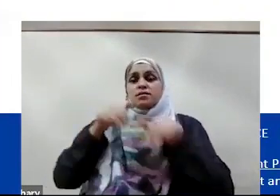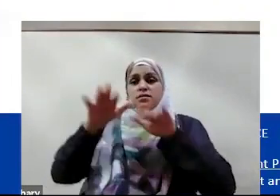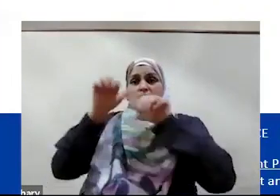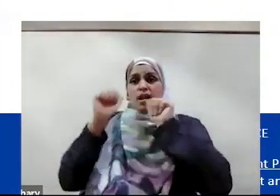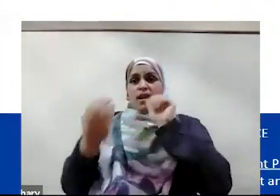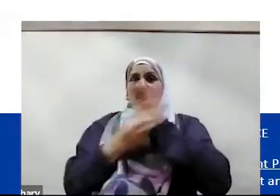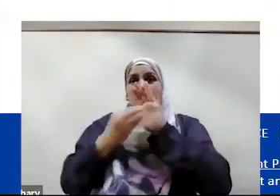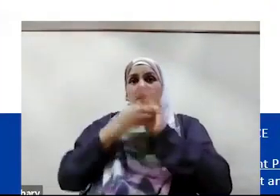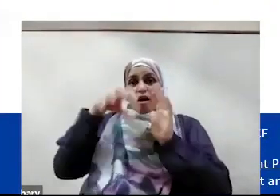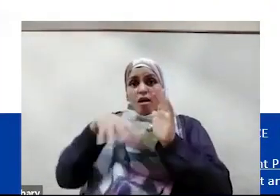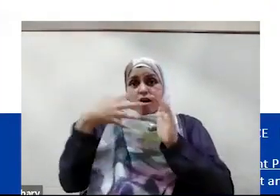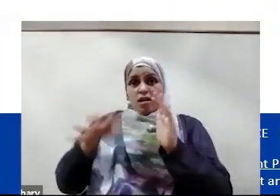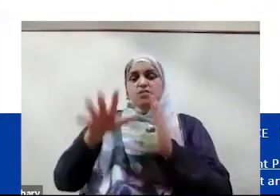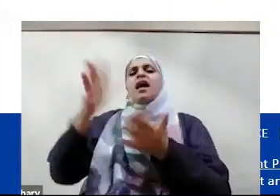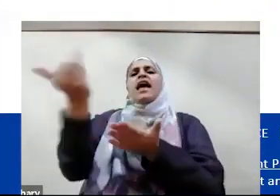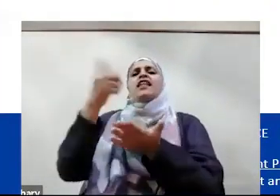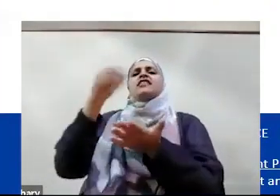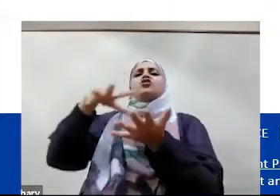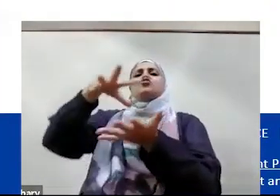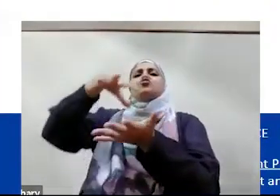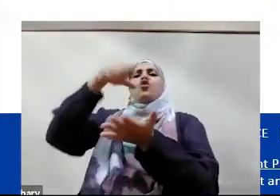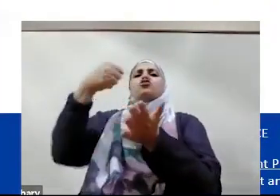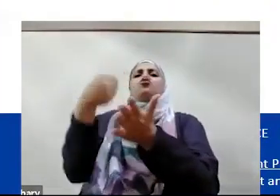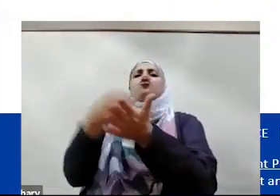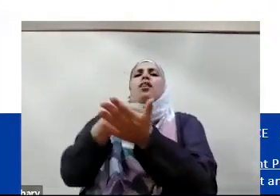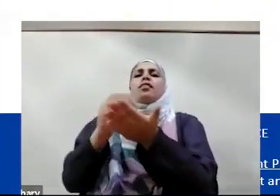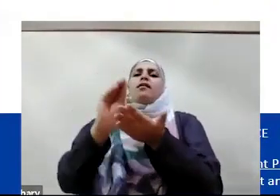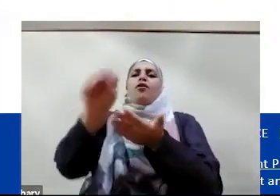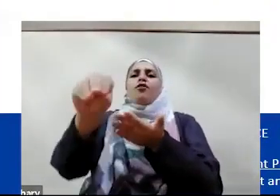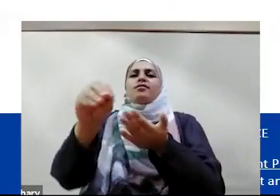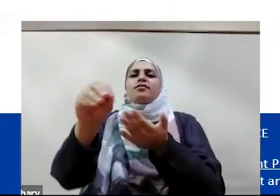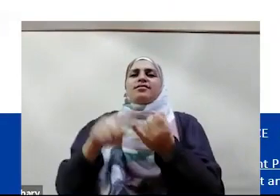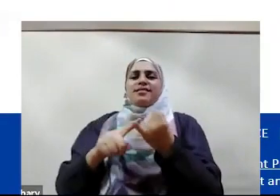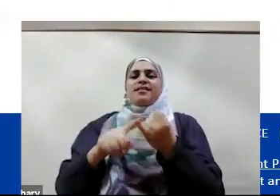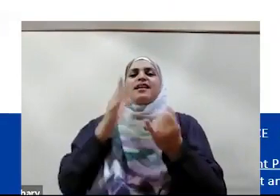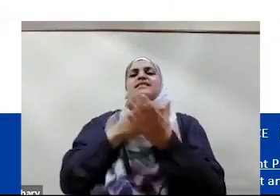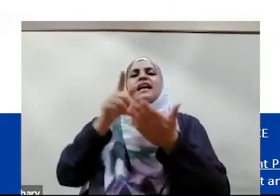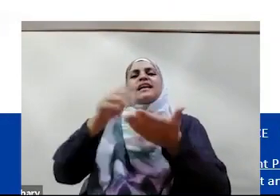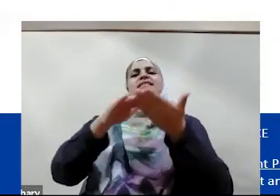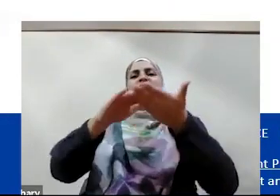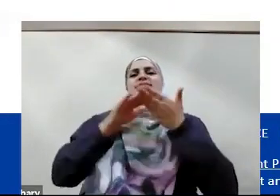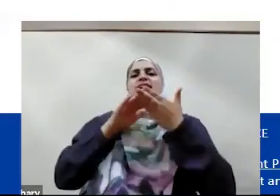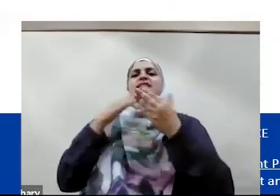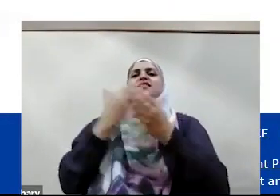بقى الشهادة بتاعته في الجزء ده، فده بيساعدني بعد كده وانا برفق